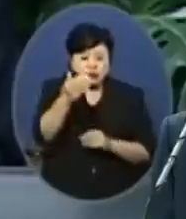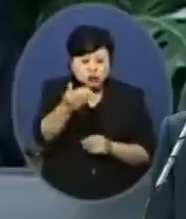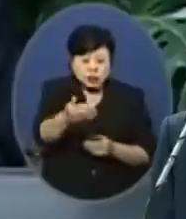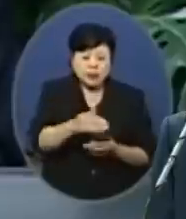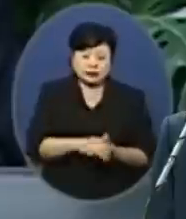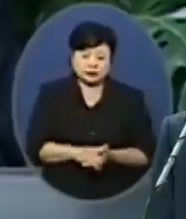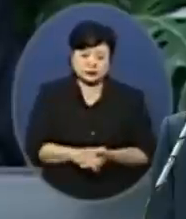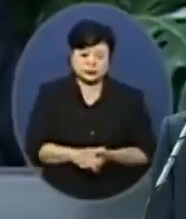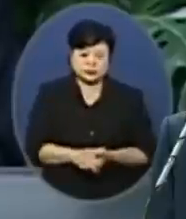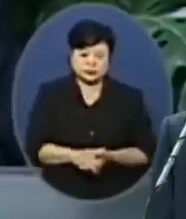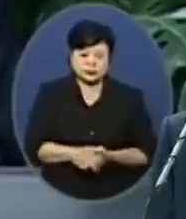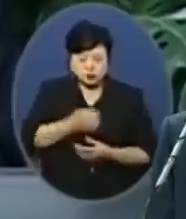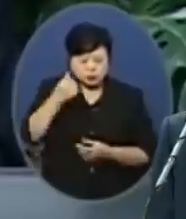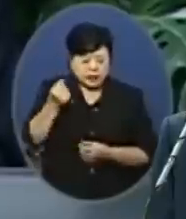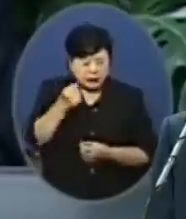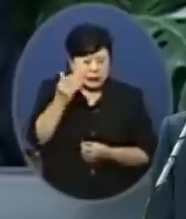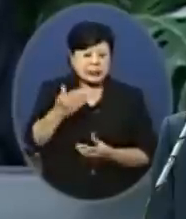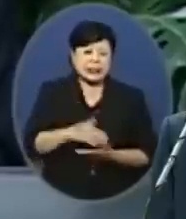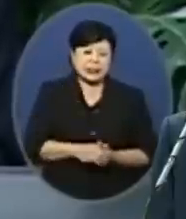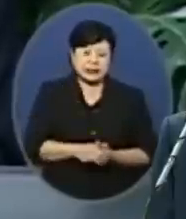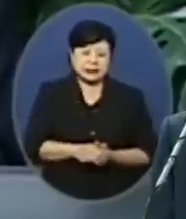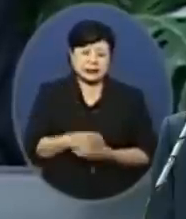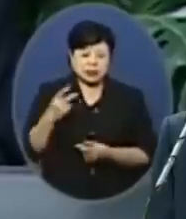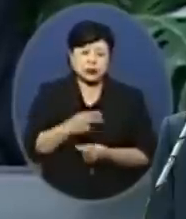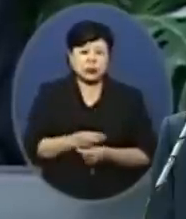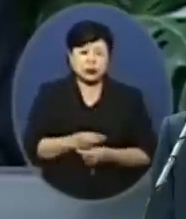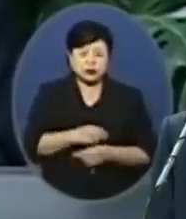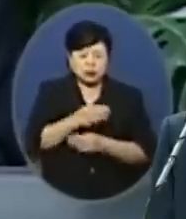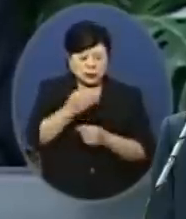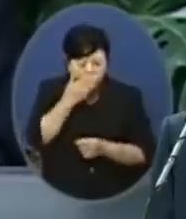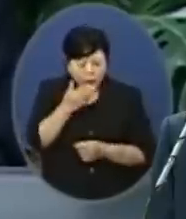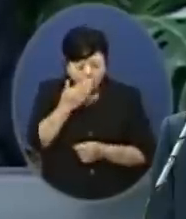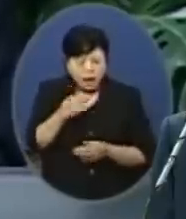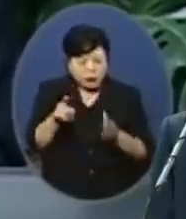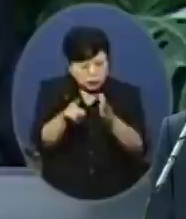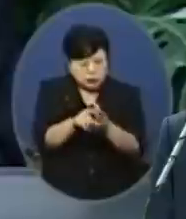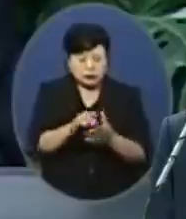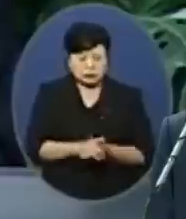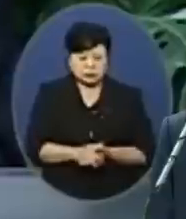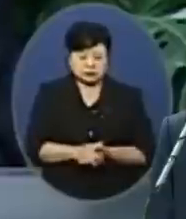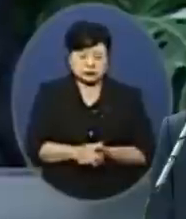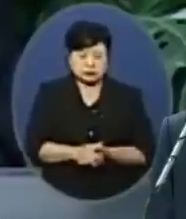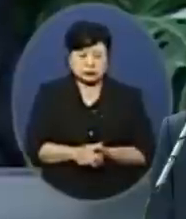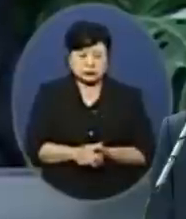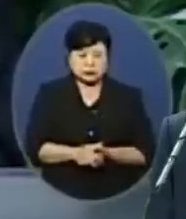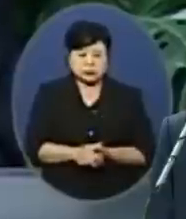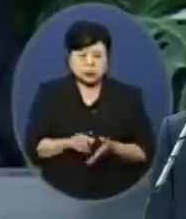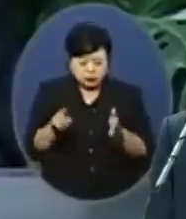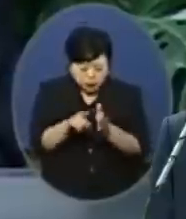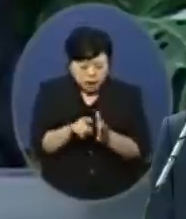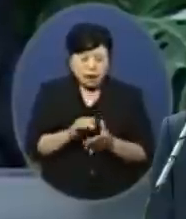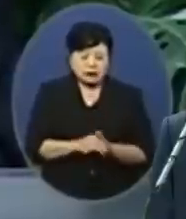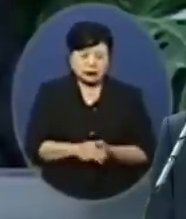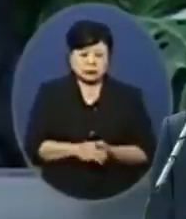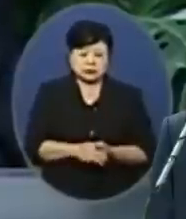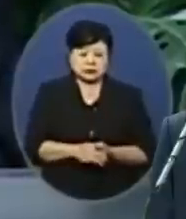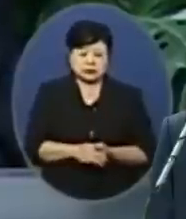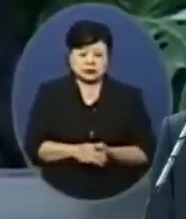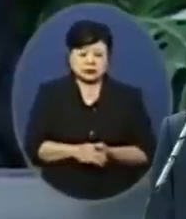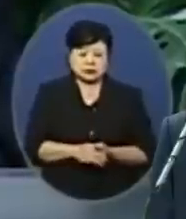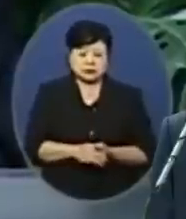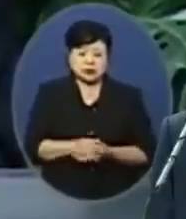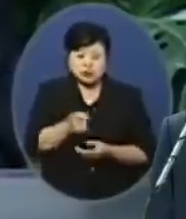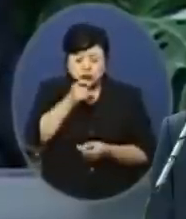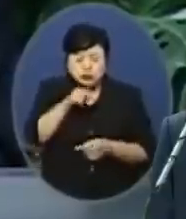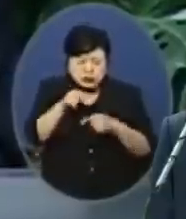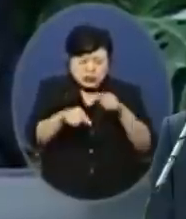심어준다. 꿈을 갖게 된다. 그리고 불가능은 없다 믿어라. 눈 딱 감고 믿고 나가라. 내가 물을